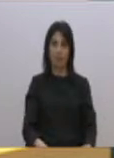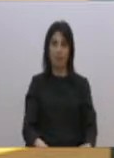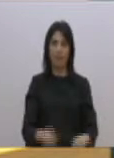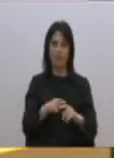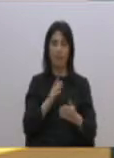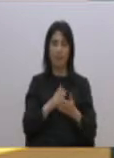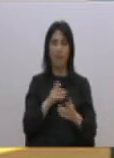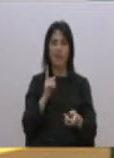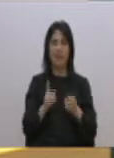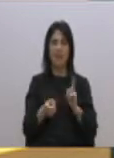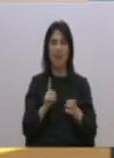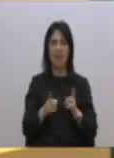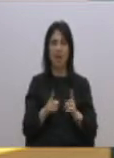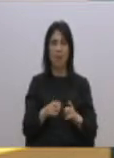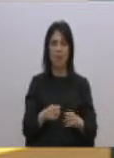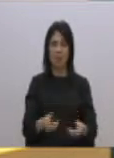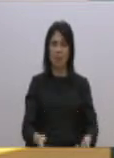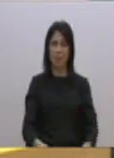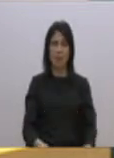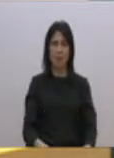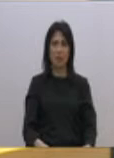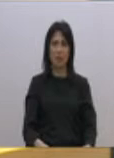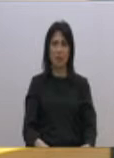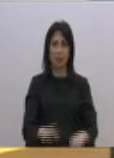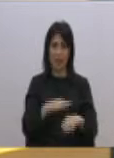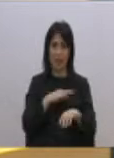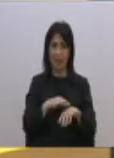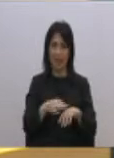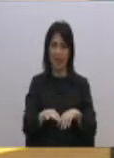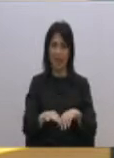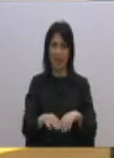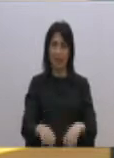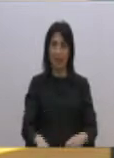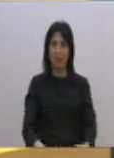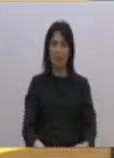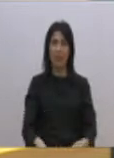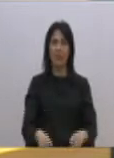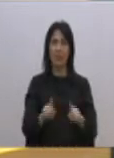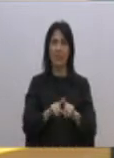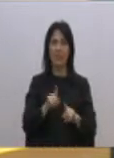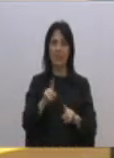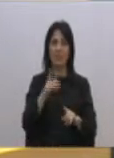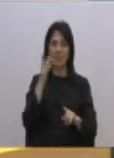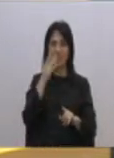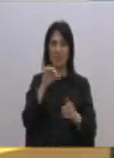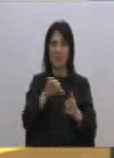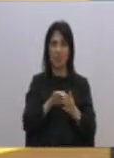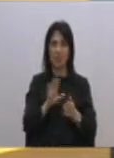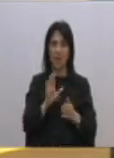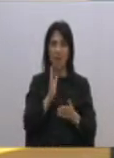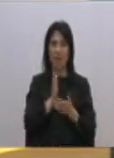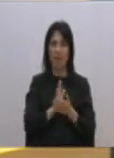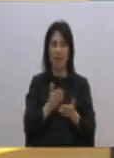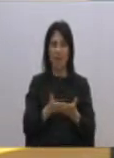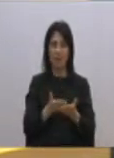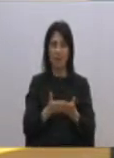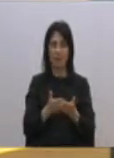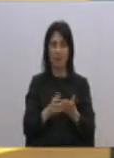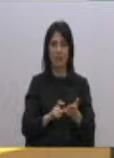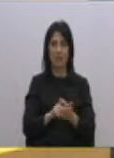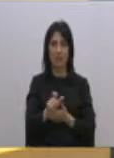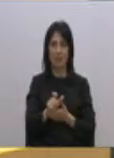ეს არის რეალობა. ხო, გეტკინათ? კი, ეს არის. ისაც თქვენ წარმოადგენთ, ეს არ არის